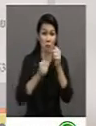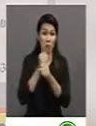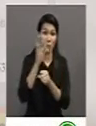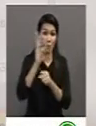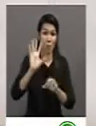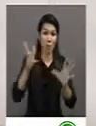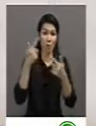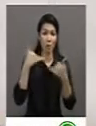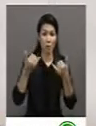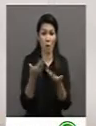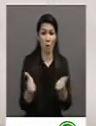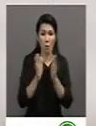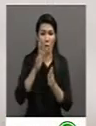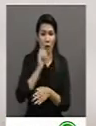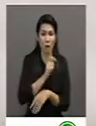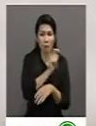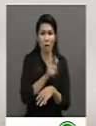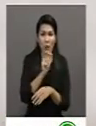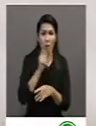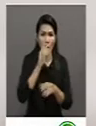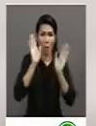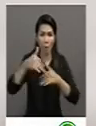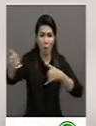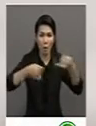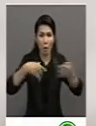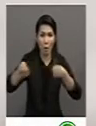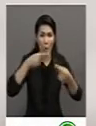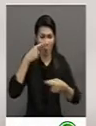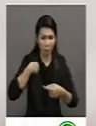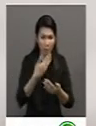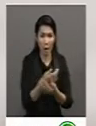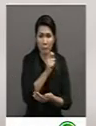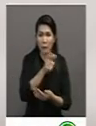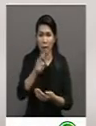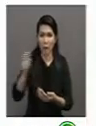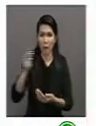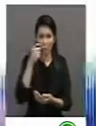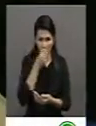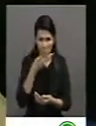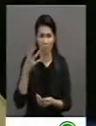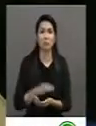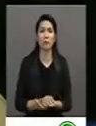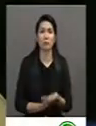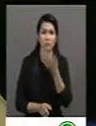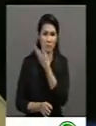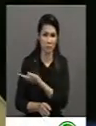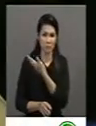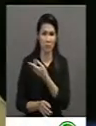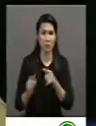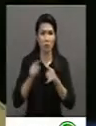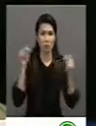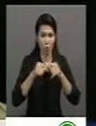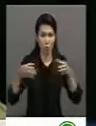หมดค่าใช้จ่ายให้กับเบาะแสที่มีคนติดต่อเข้ามาไปค่อนข้างเยอะพอสมควร เคสนี้เนี่ยเป็นเคสที่ถูกมิจฉา